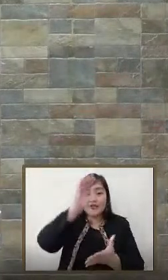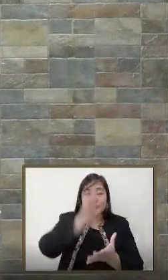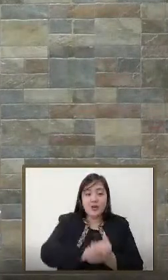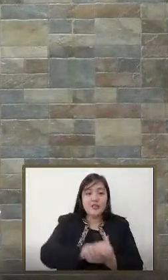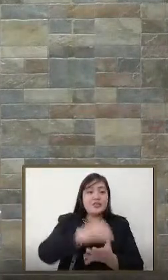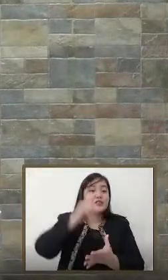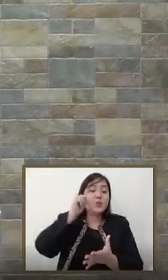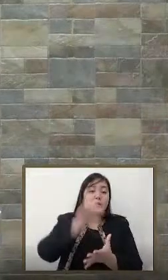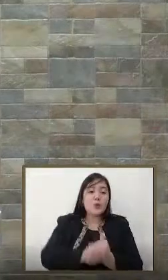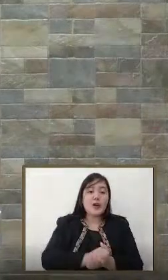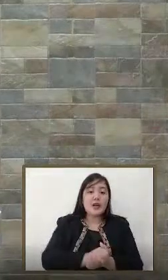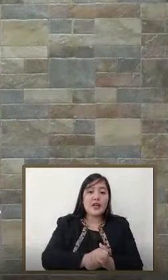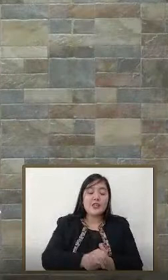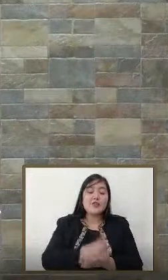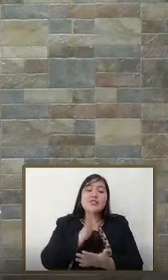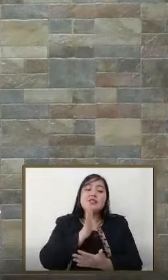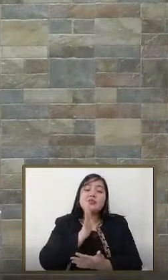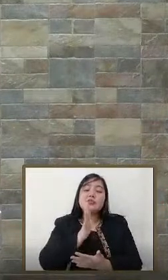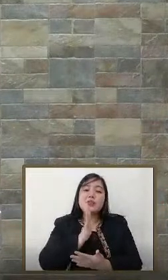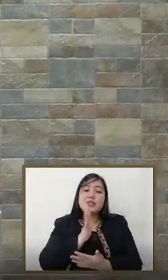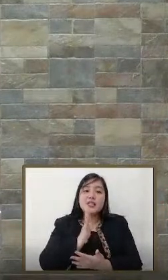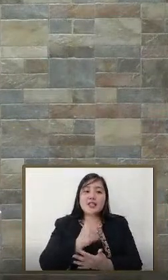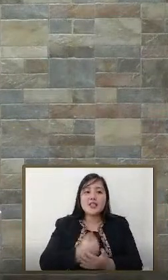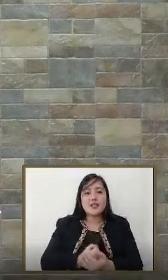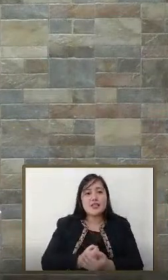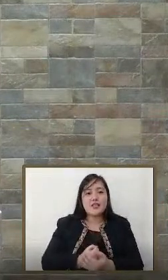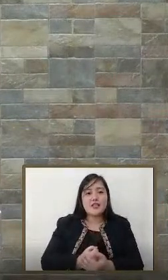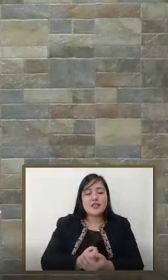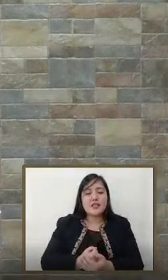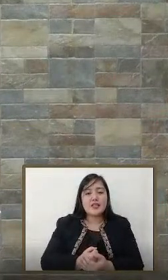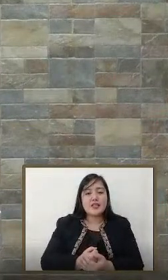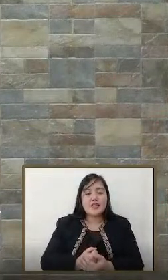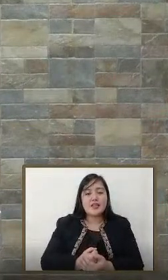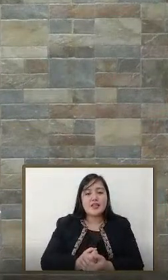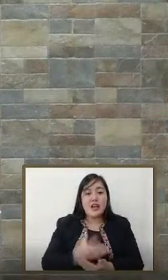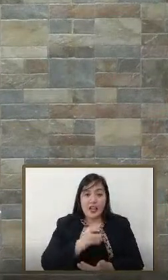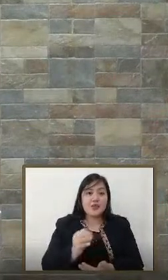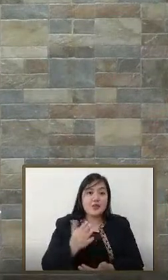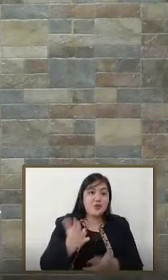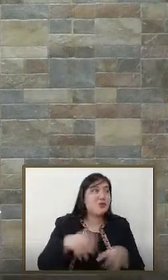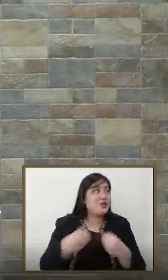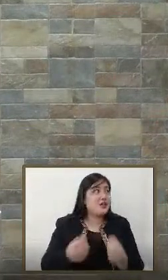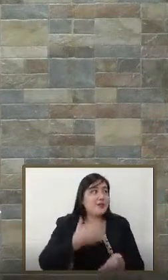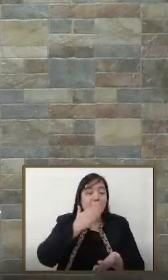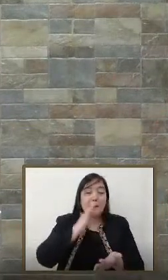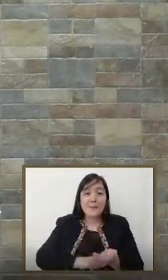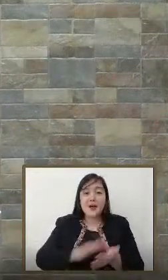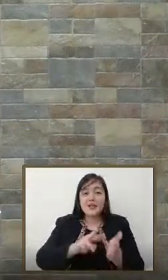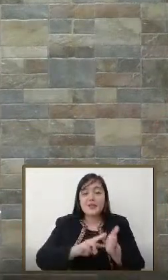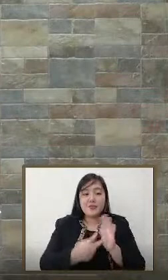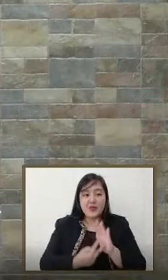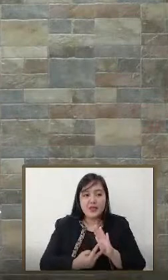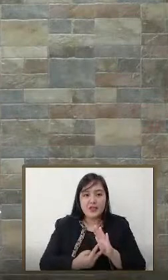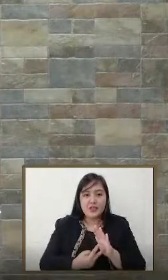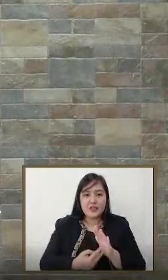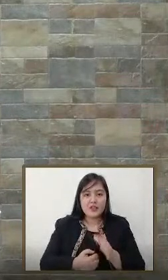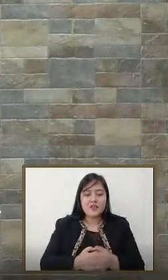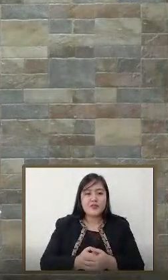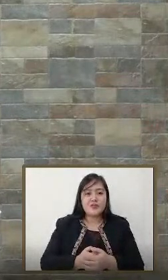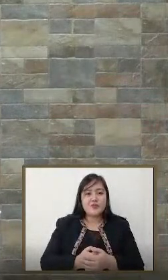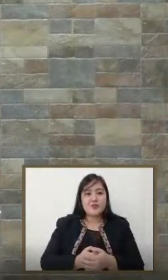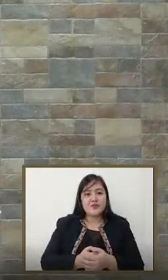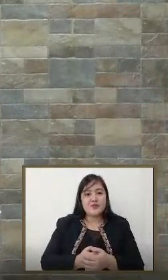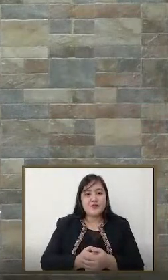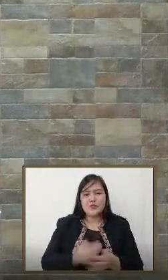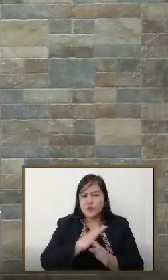kanya ng ibig mo sabihin. Ang ibig mo sabihin ay ganito. At kayo namang pinapaliwanagan, tinutulungan kayo ng paliwanag na ganoon, tumanggap kayo